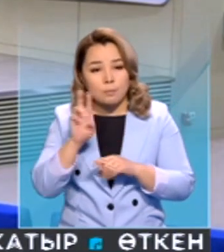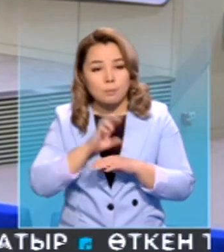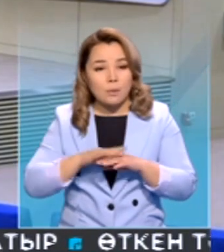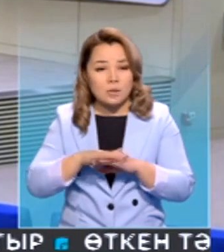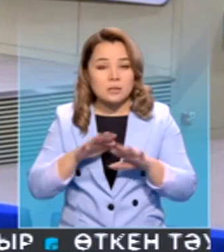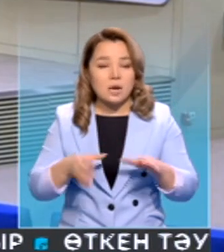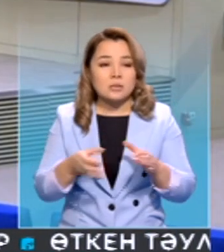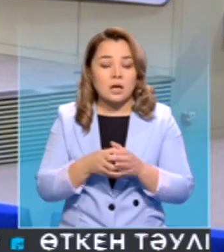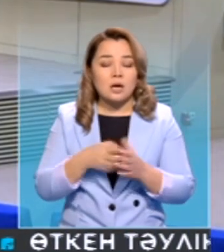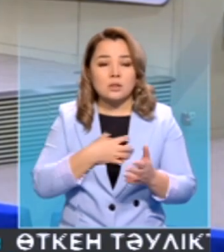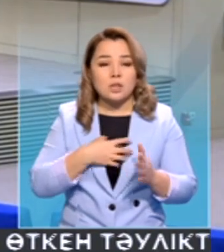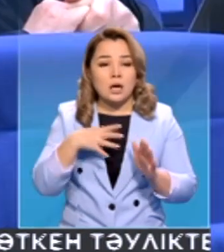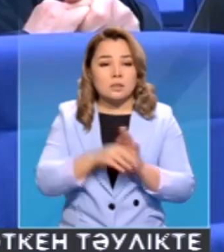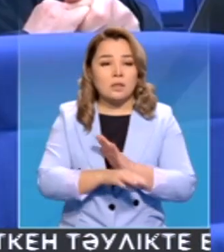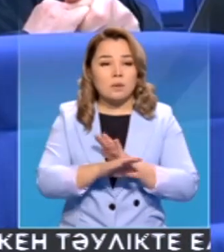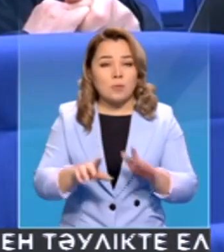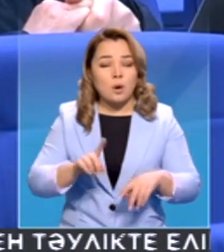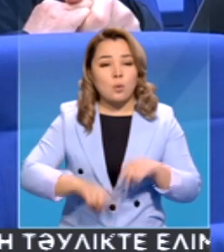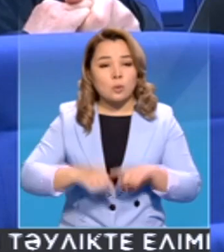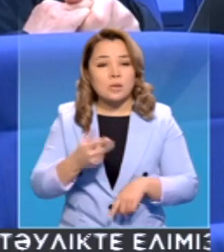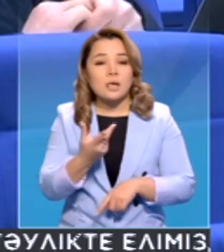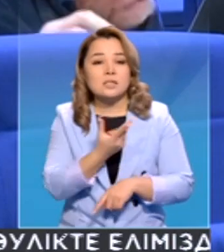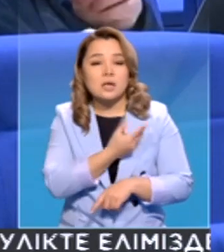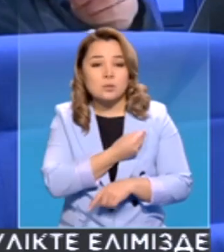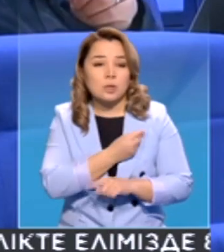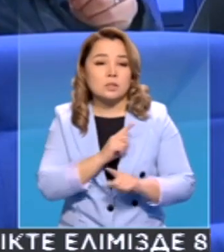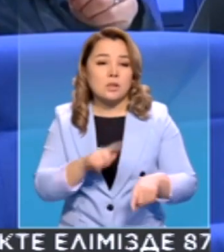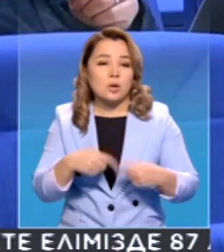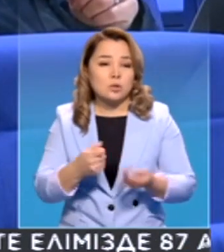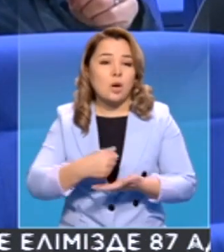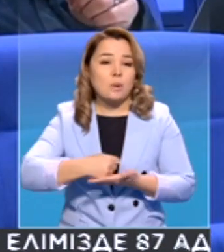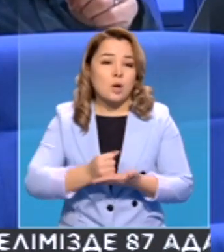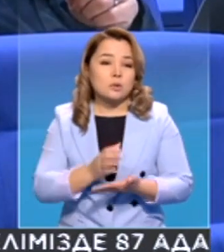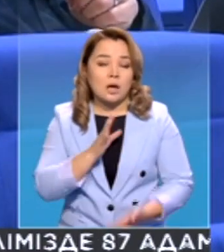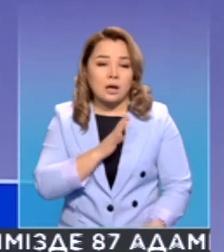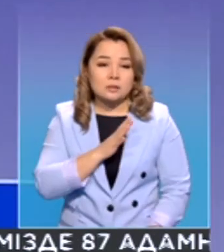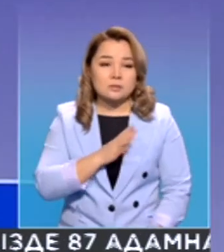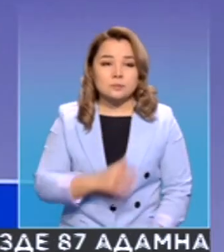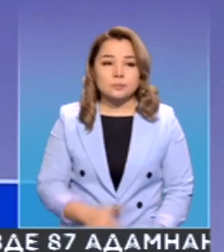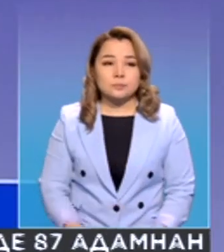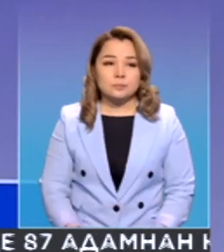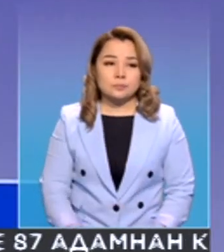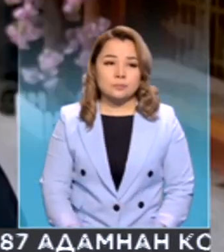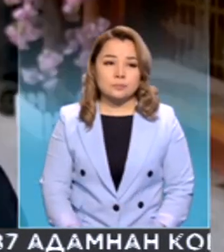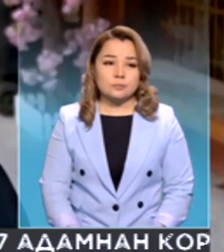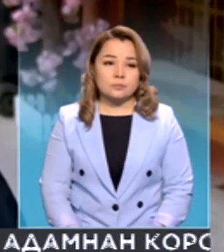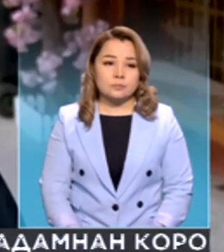технологиясына негізделмеген отандық екпелерді ғана салуды мақұлдаған.